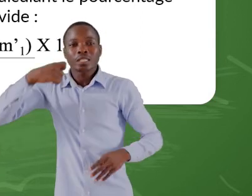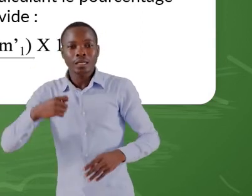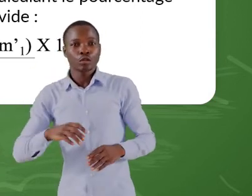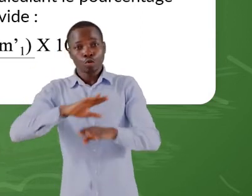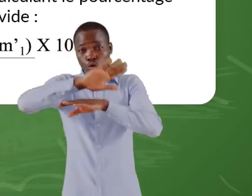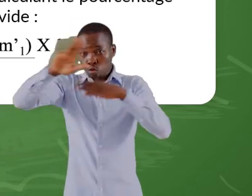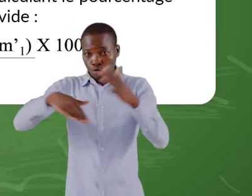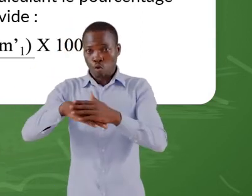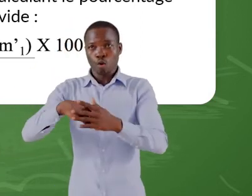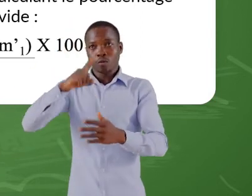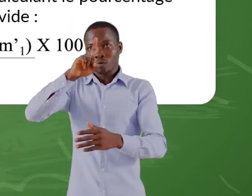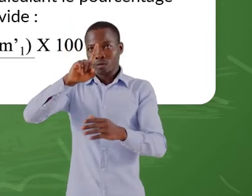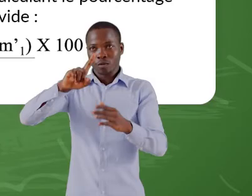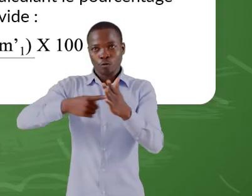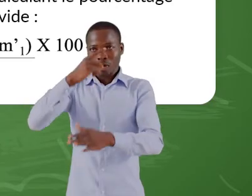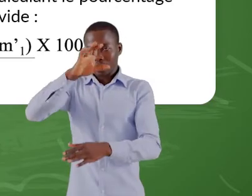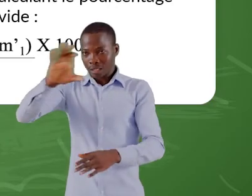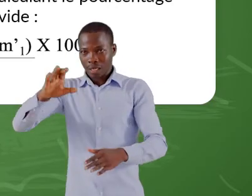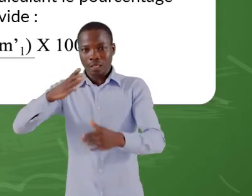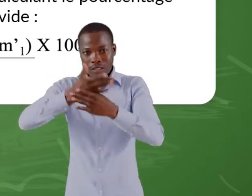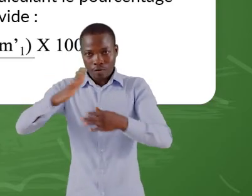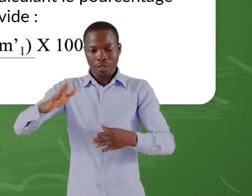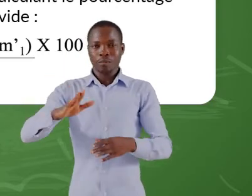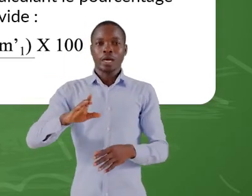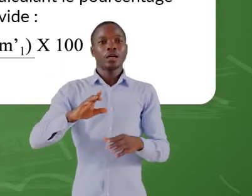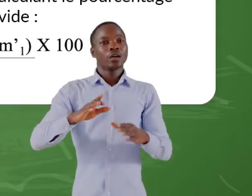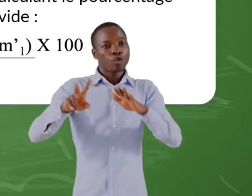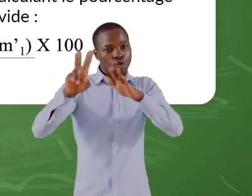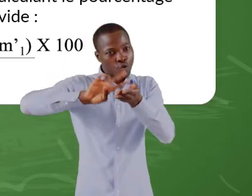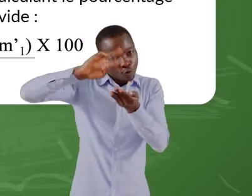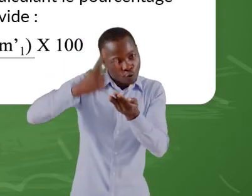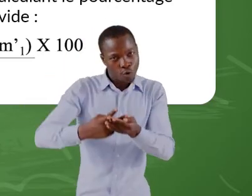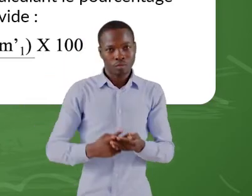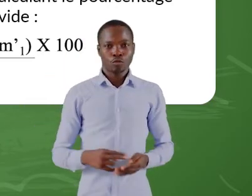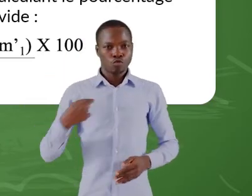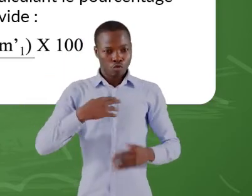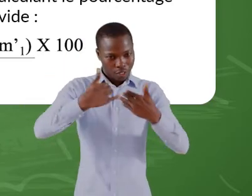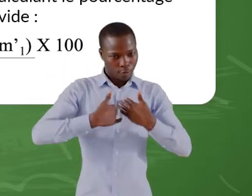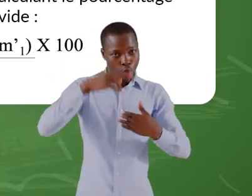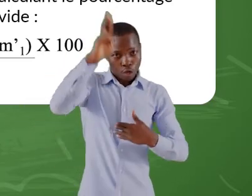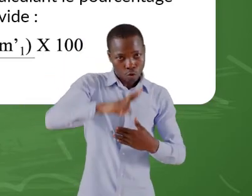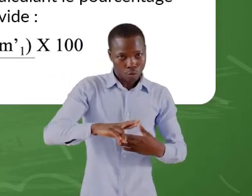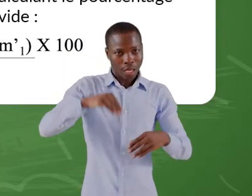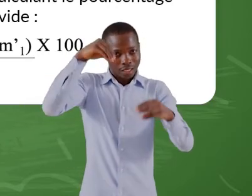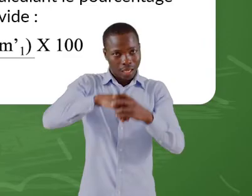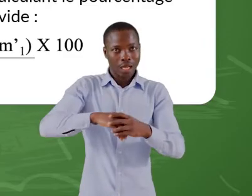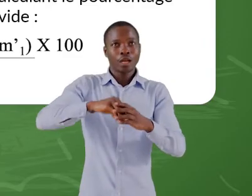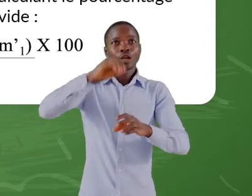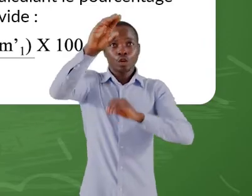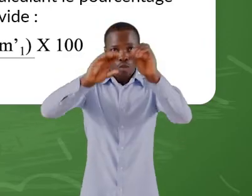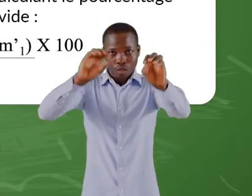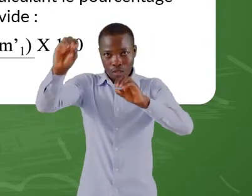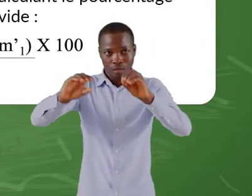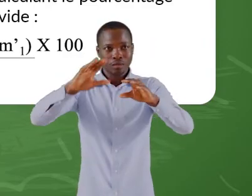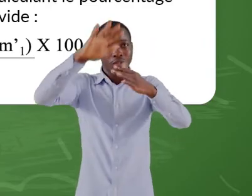Nous allons recueillir les résultats et les résultats consignés dans un tableau nous donnent